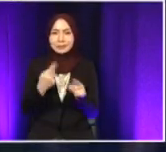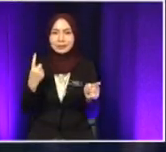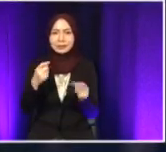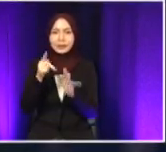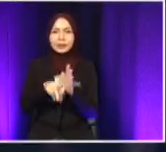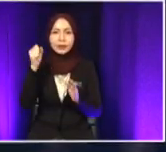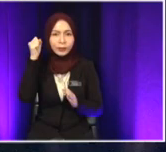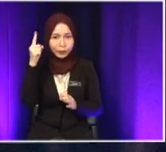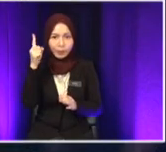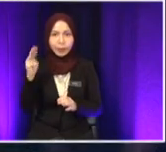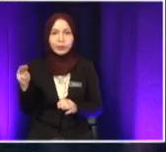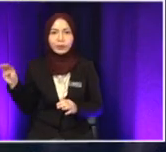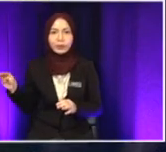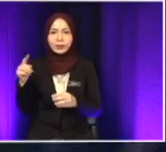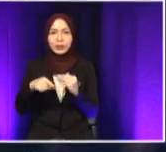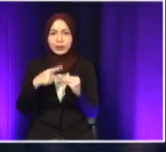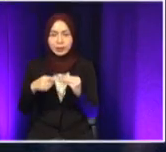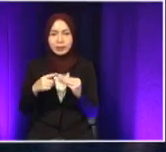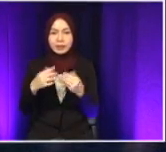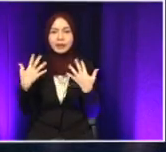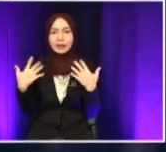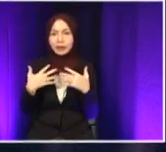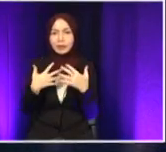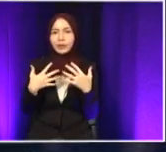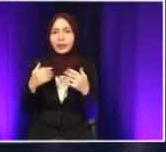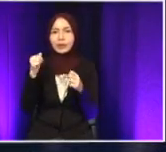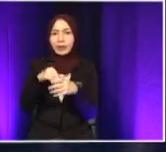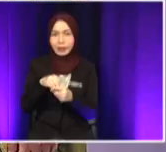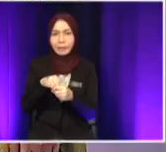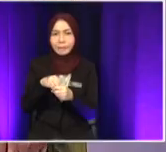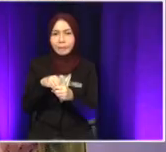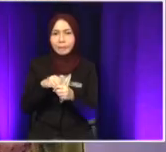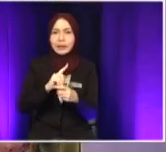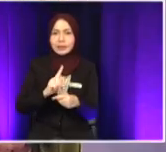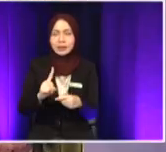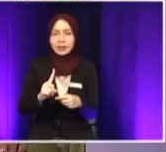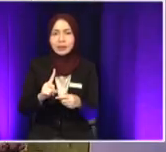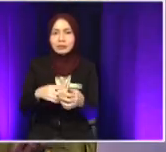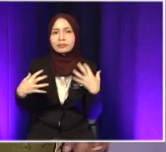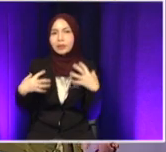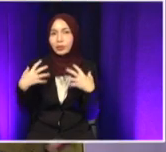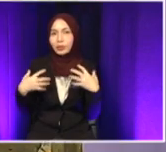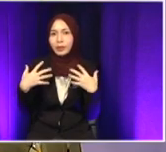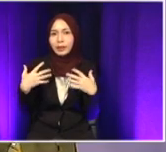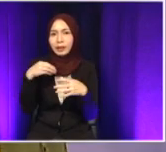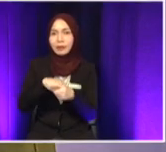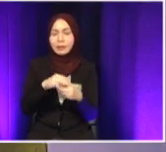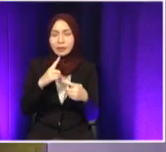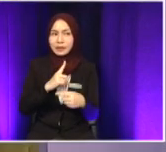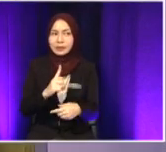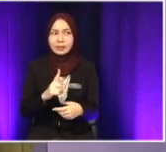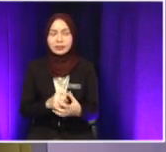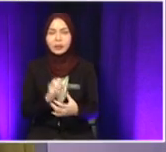berkaitan tajuk hiburan dalam Islam Oke kita teruskan Oke penilaian yang pertama